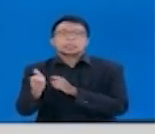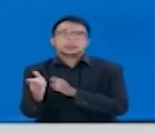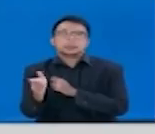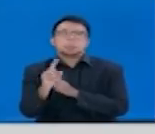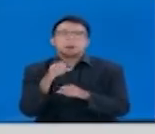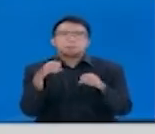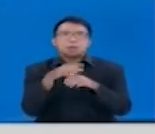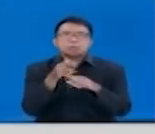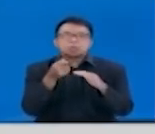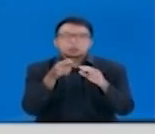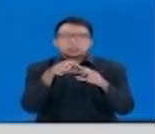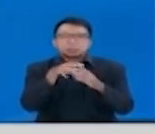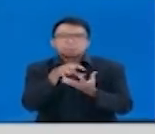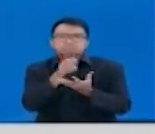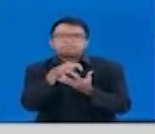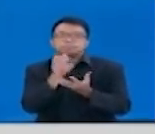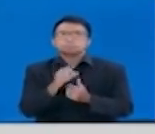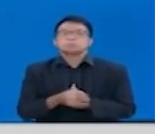tersebut.